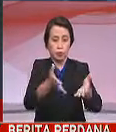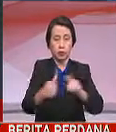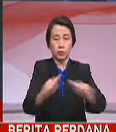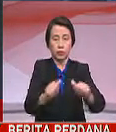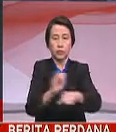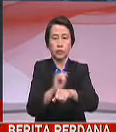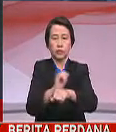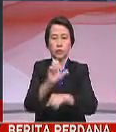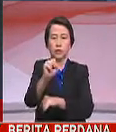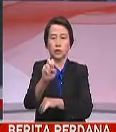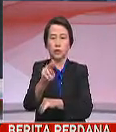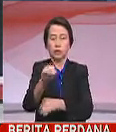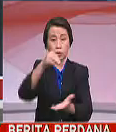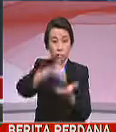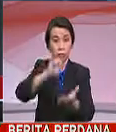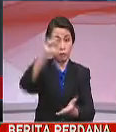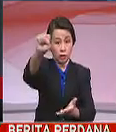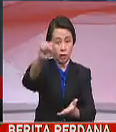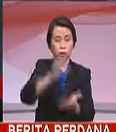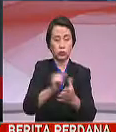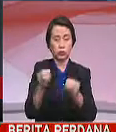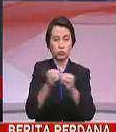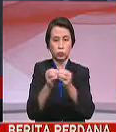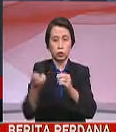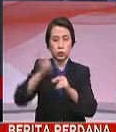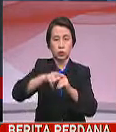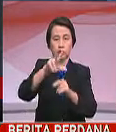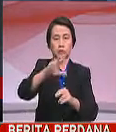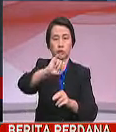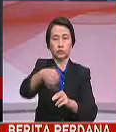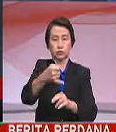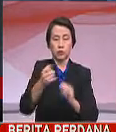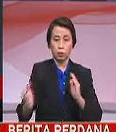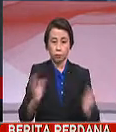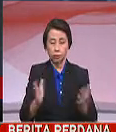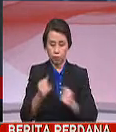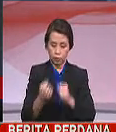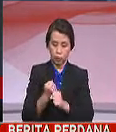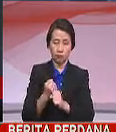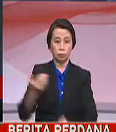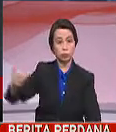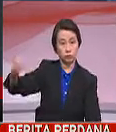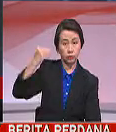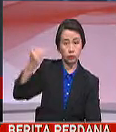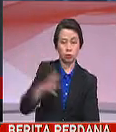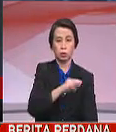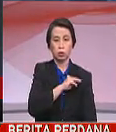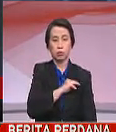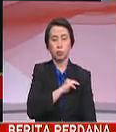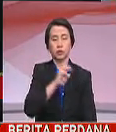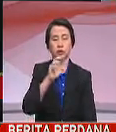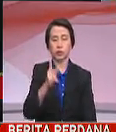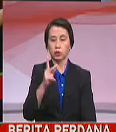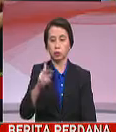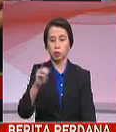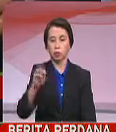penggiat industri seni di Sabah. Jumlah itu meningkat RM3 juta berbanding tahun lalu. Menteri Komunikasi dan